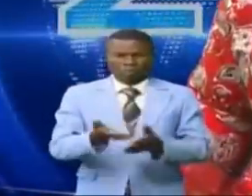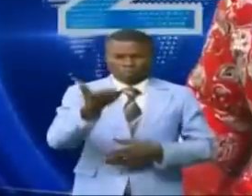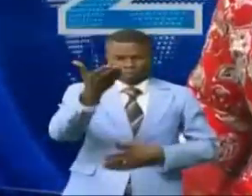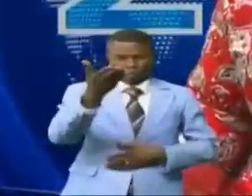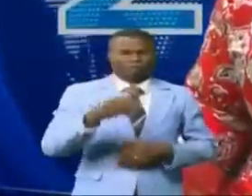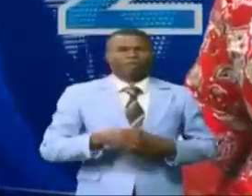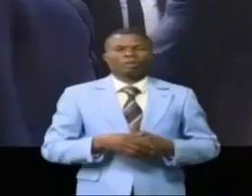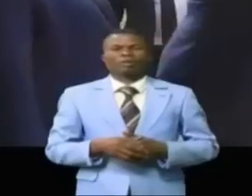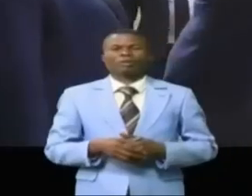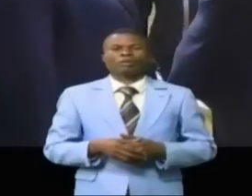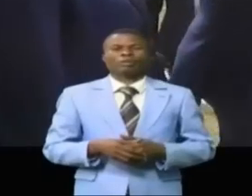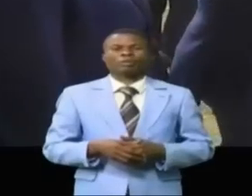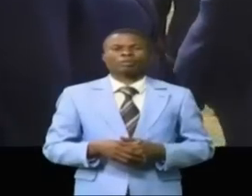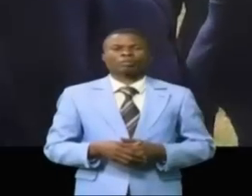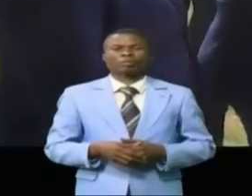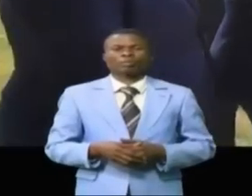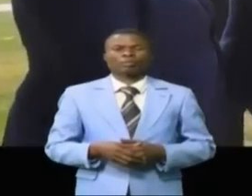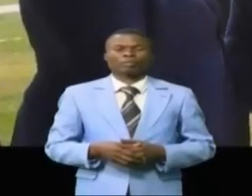Ndwangou.